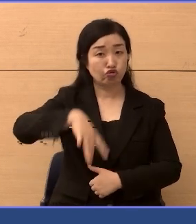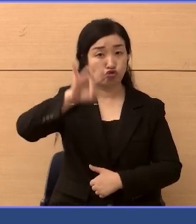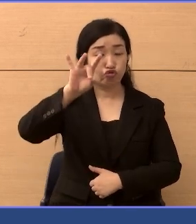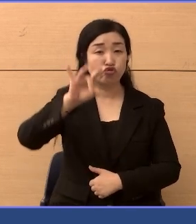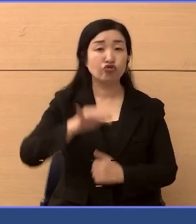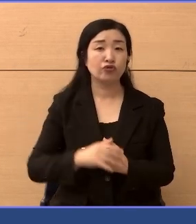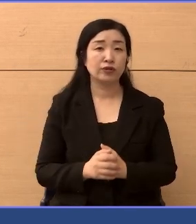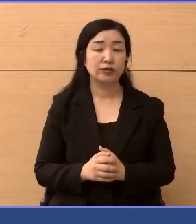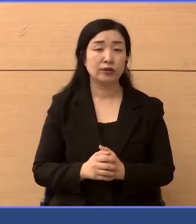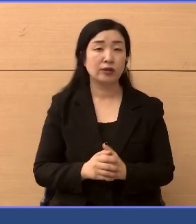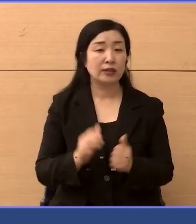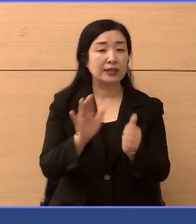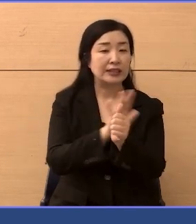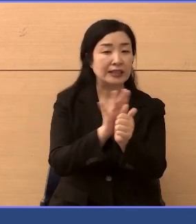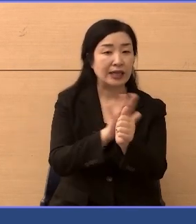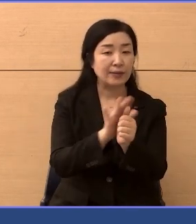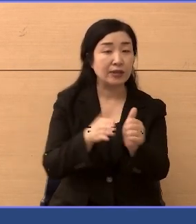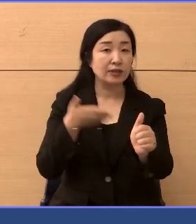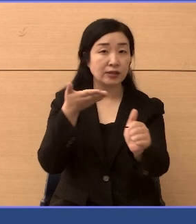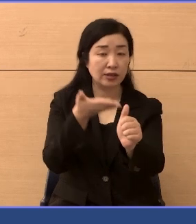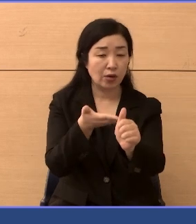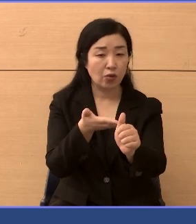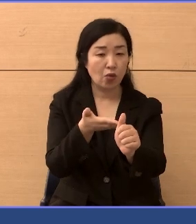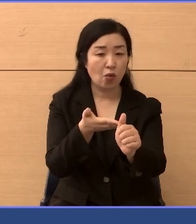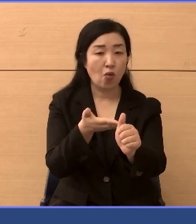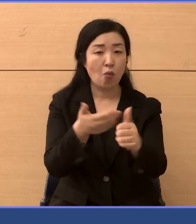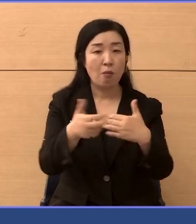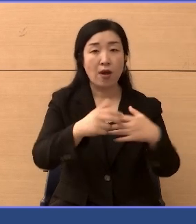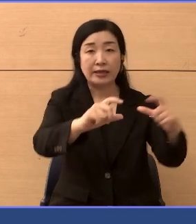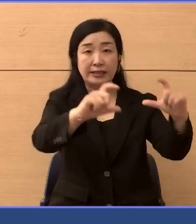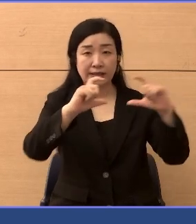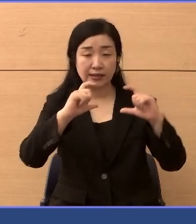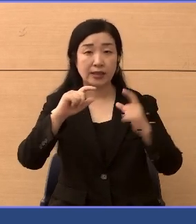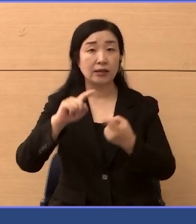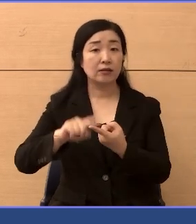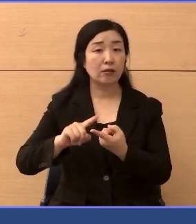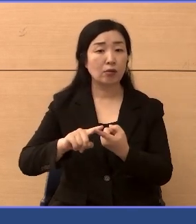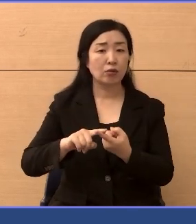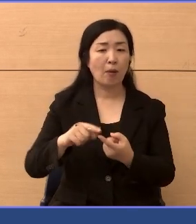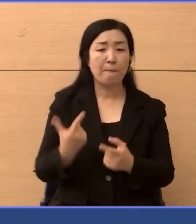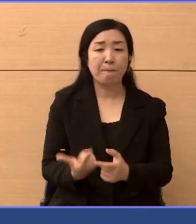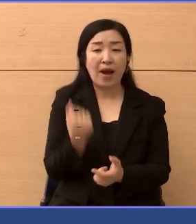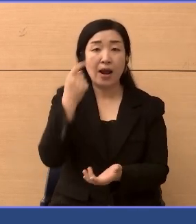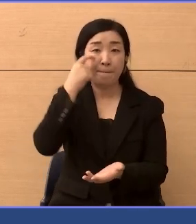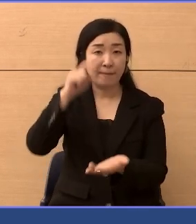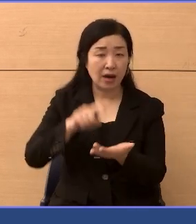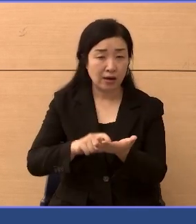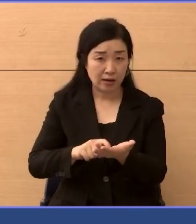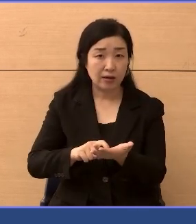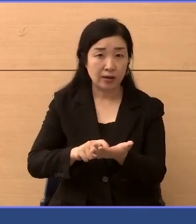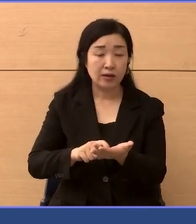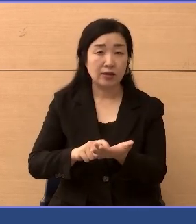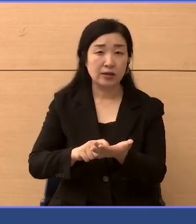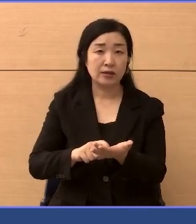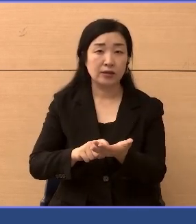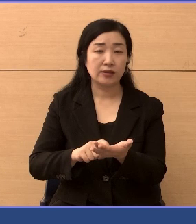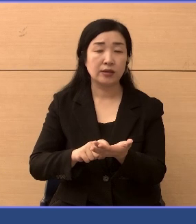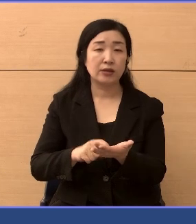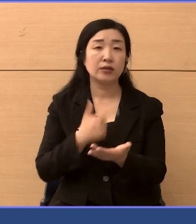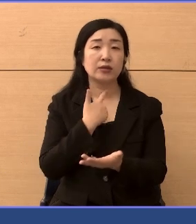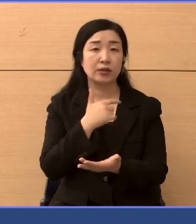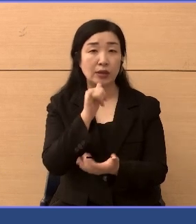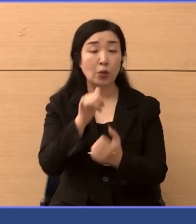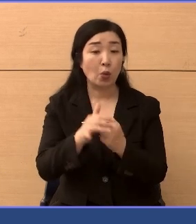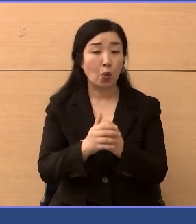보건 a 서비스를 통해 대해서 diagnosis, 프레셔를 적어서 and this, 진단 같은 of course, 경우에 can be 좀 더 extremely 받을 수 있도록 이렇게 얘기하는 경우가 particularly if 많습니다. no